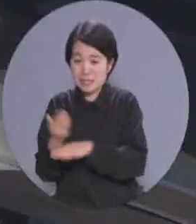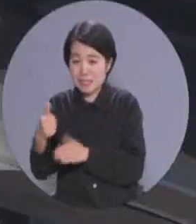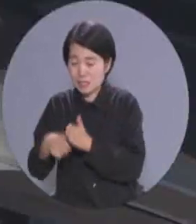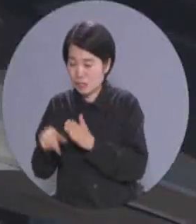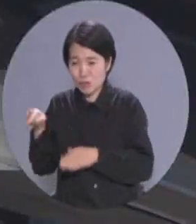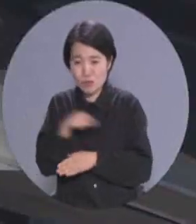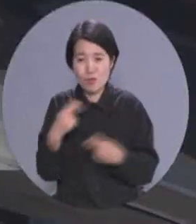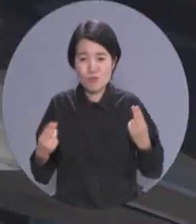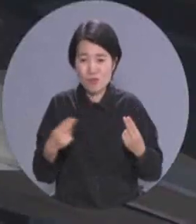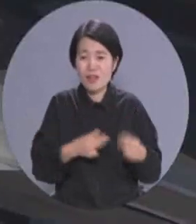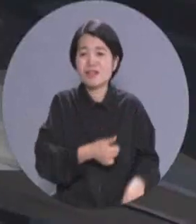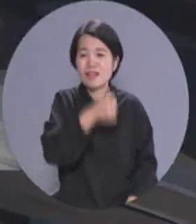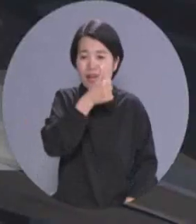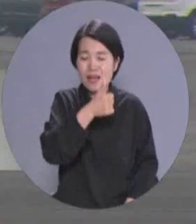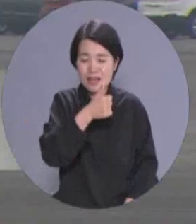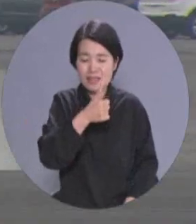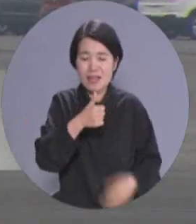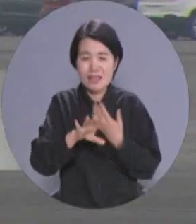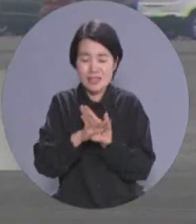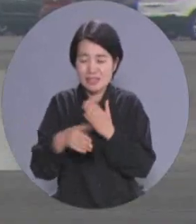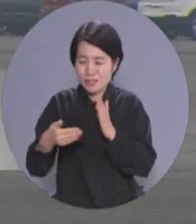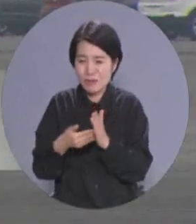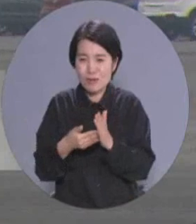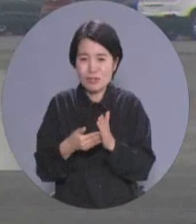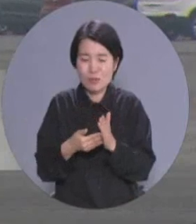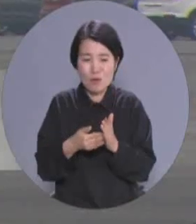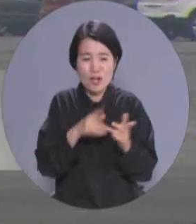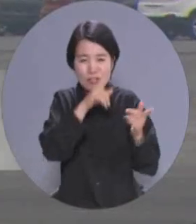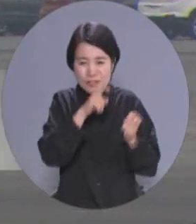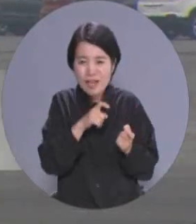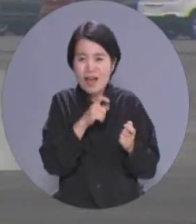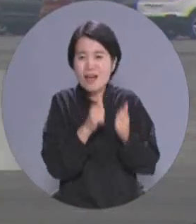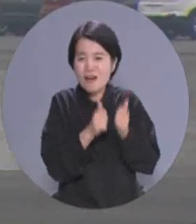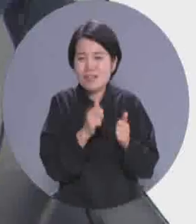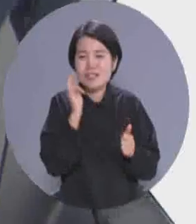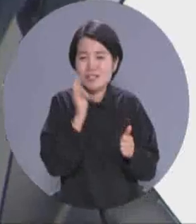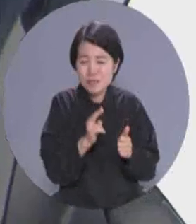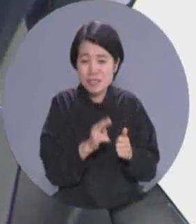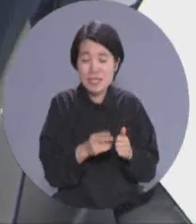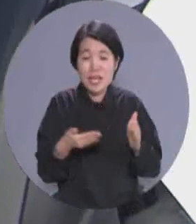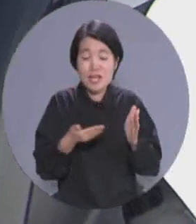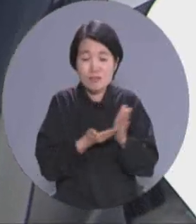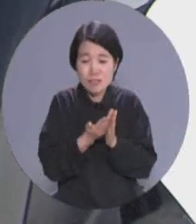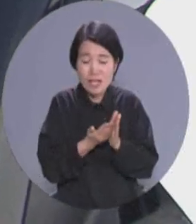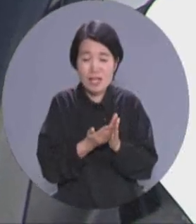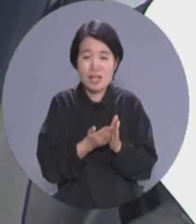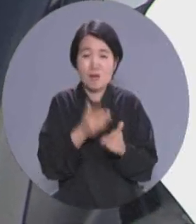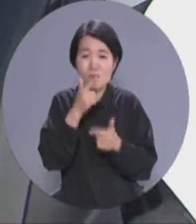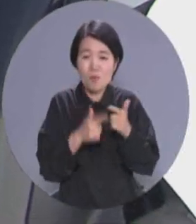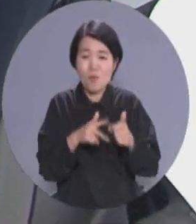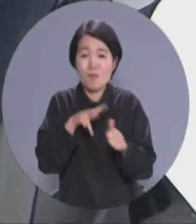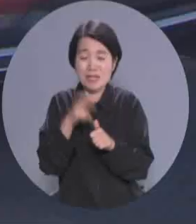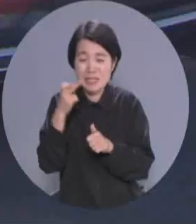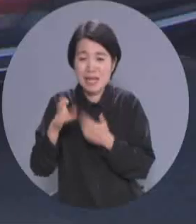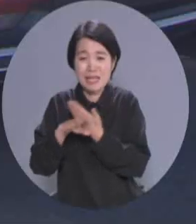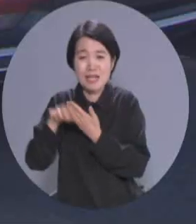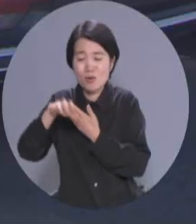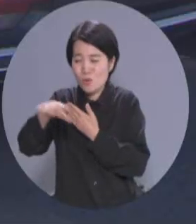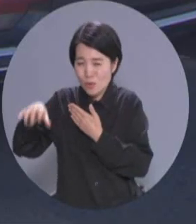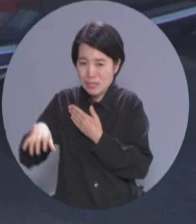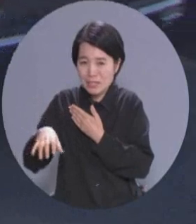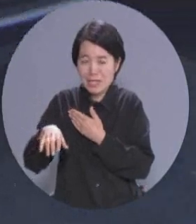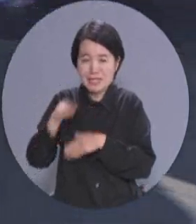부가 가치가 높아 국내 학만 간의 경쟁도 치열합니다 그래서 군산 목포 마산항 같은 국내 다른 만들도